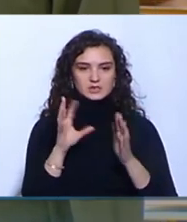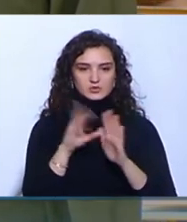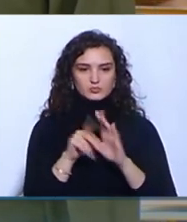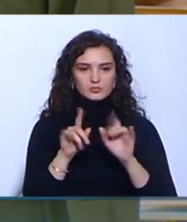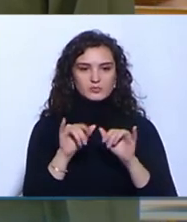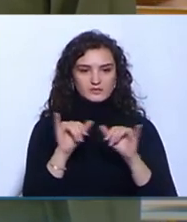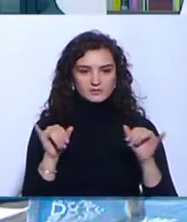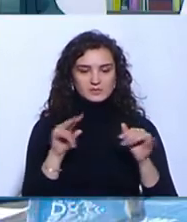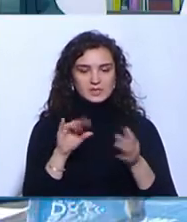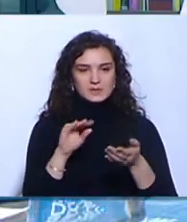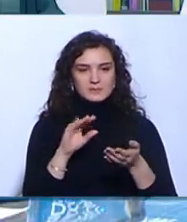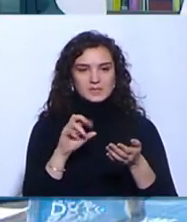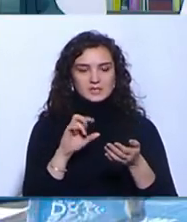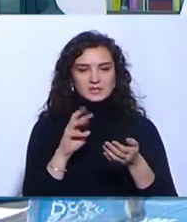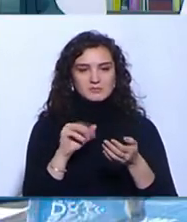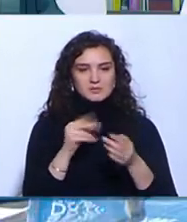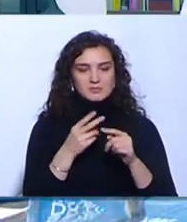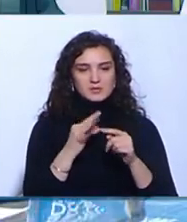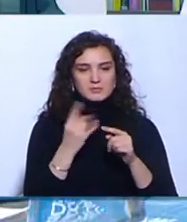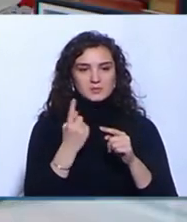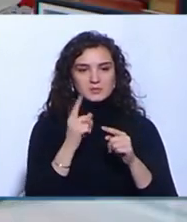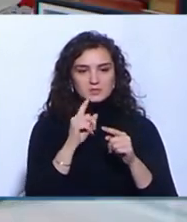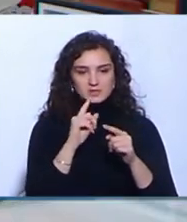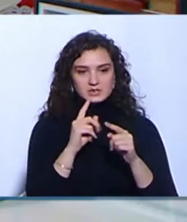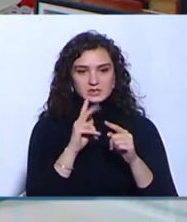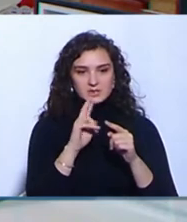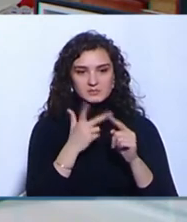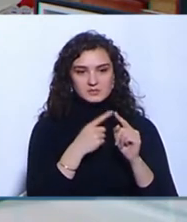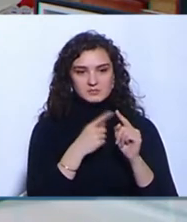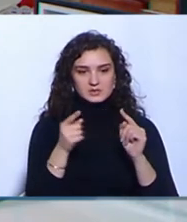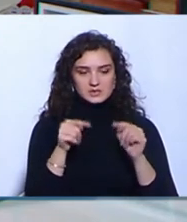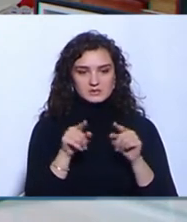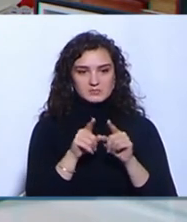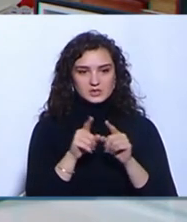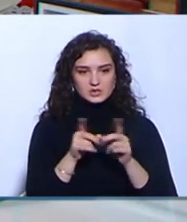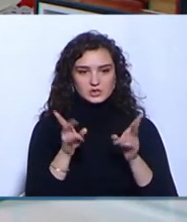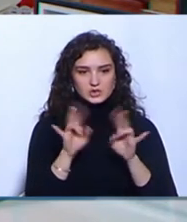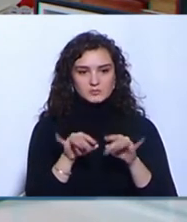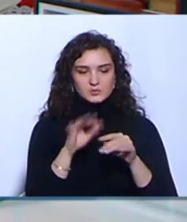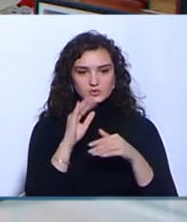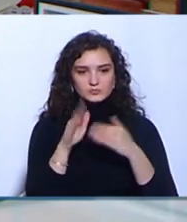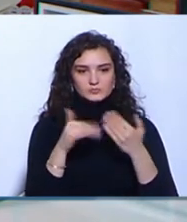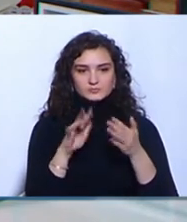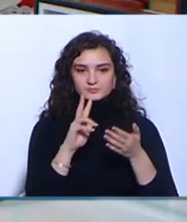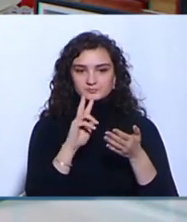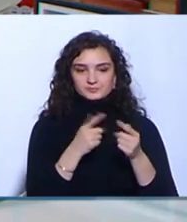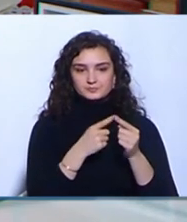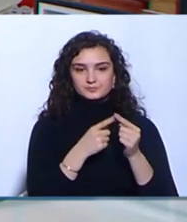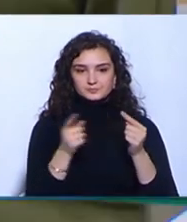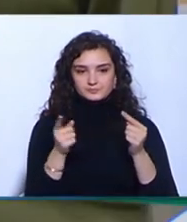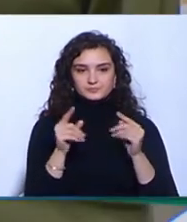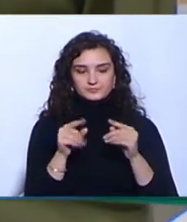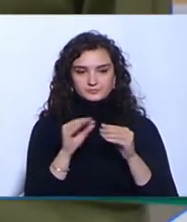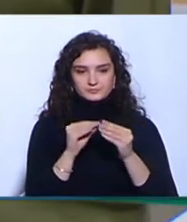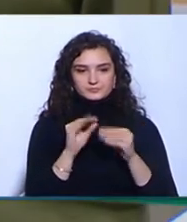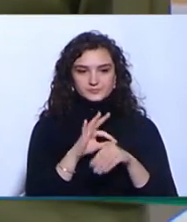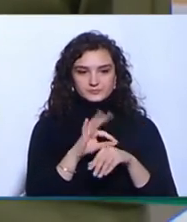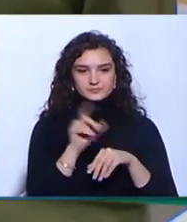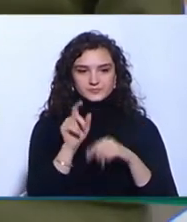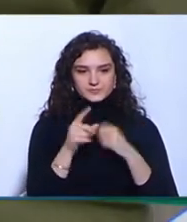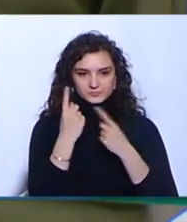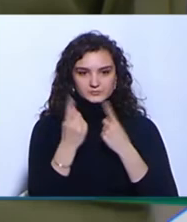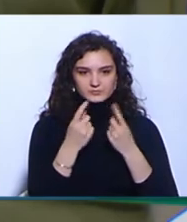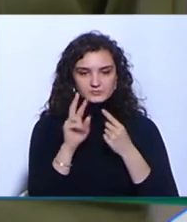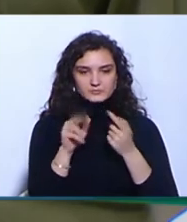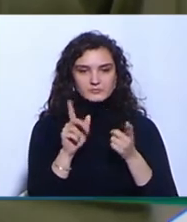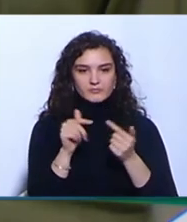რომ განვითარდეს ლიმფედემა. მაგრამ პირველი 3 წლის მანძილზე ეს რისკი მაინც რჩება. შემდგომ უკვე 3 წლის მერე, თუ კი პაციენტი ინფორმირებულია